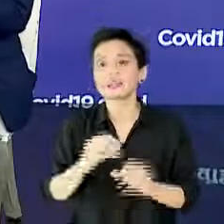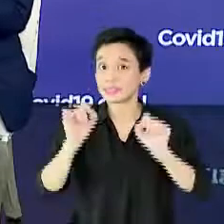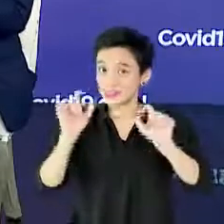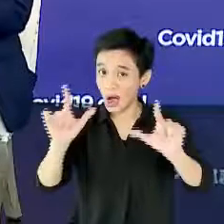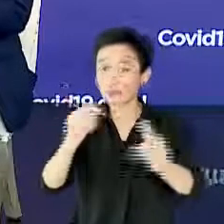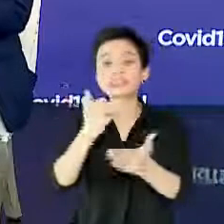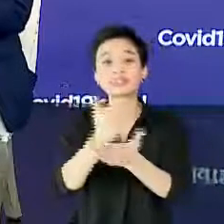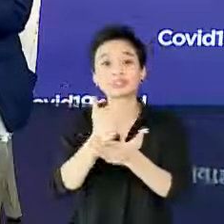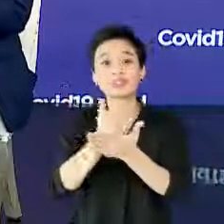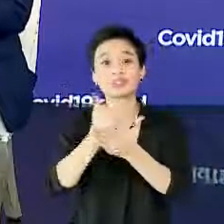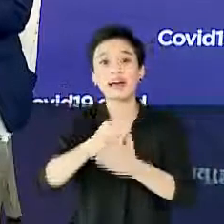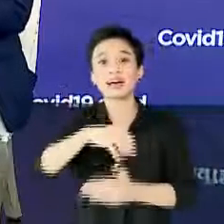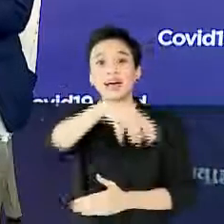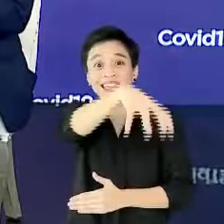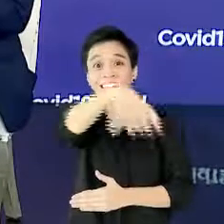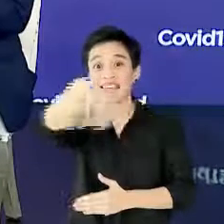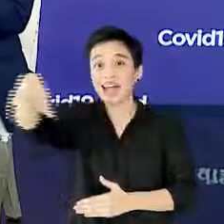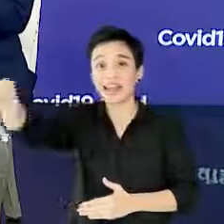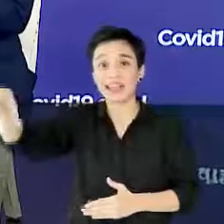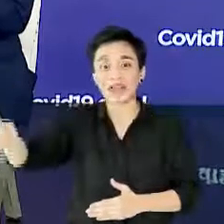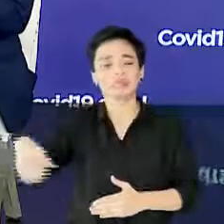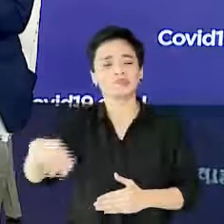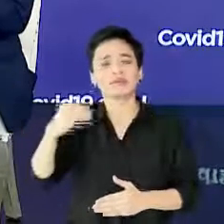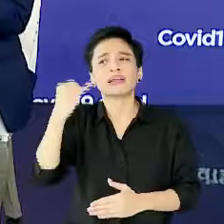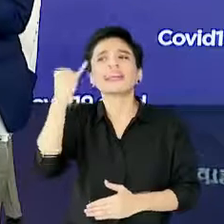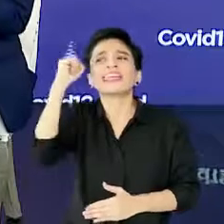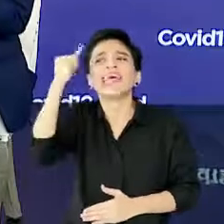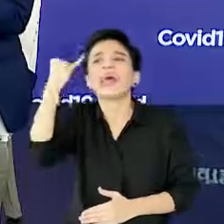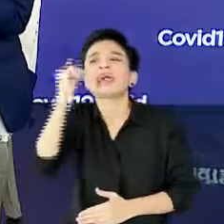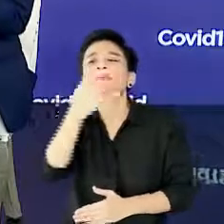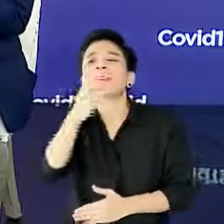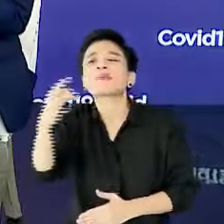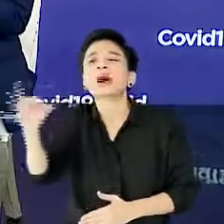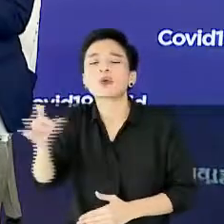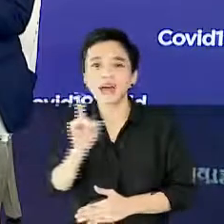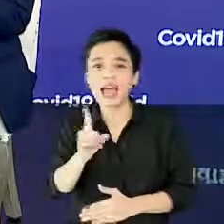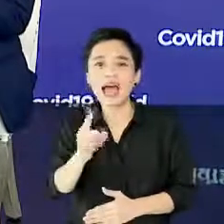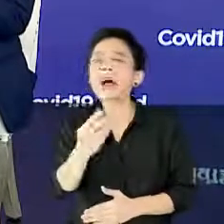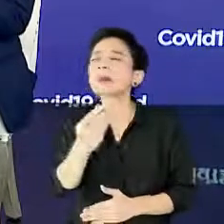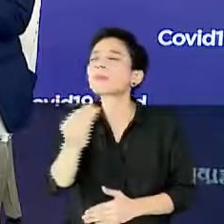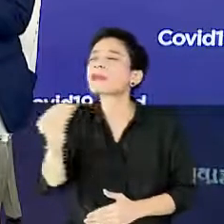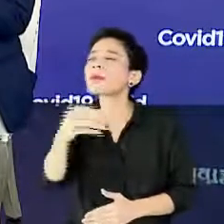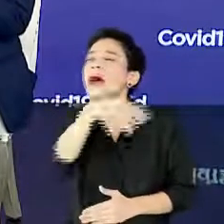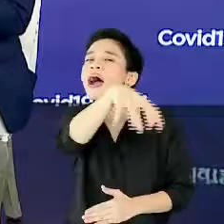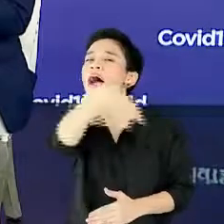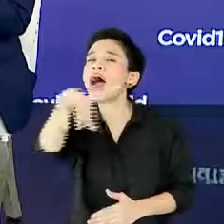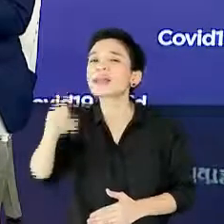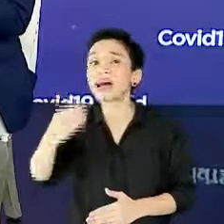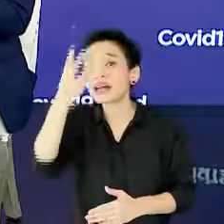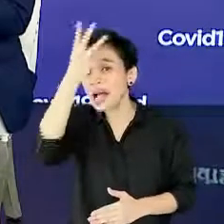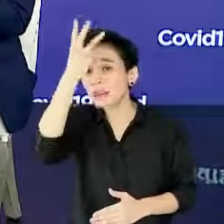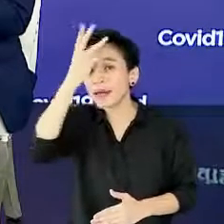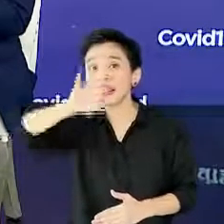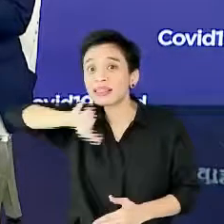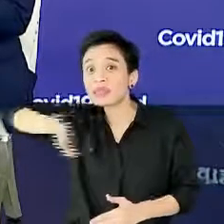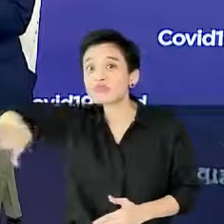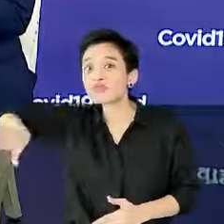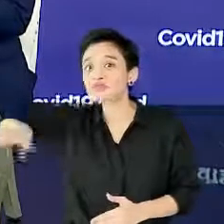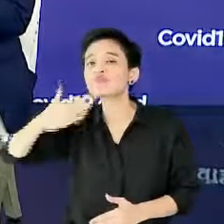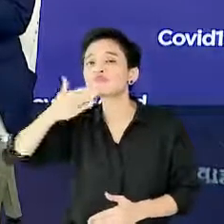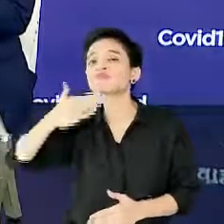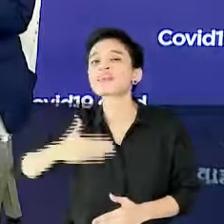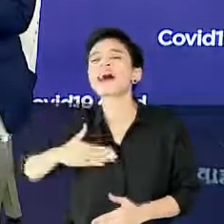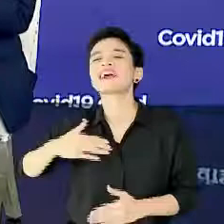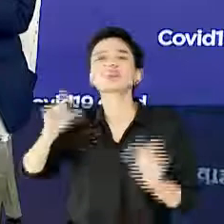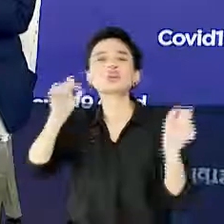itu memiliki inovasi untuk mengendalikan beberapa wilayah kita lihat cukup efektif untuk mengendalikan seperti Kalimantan timur memiliki